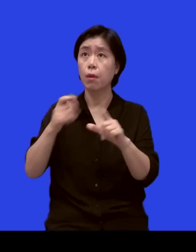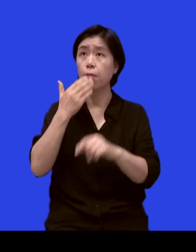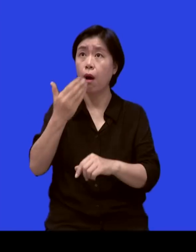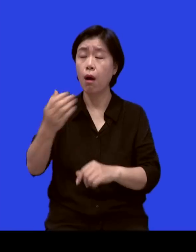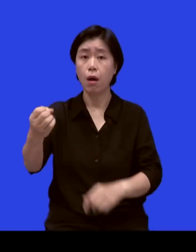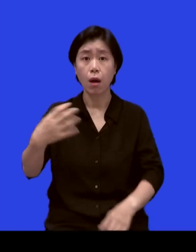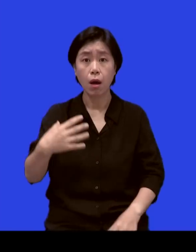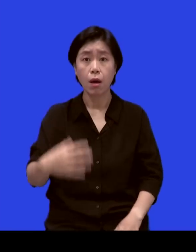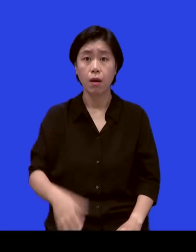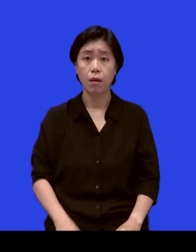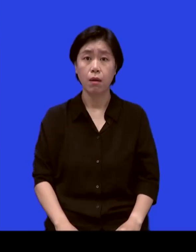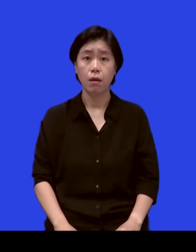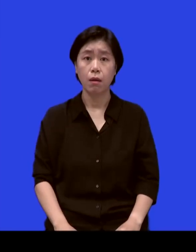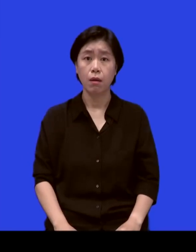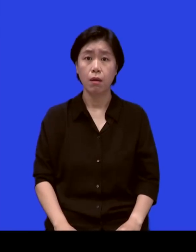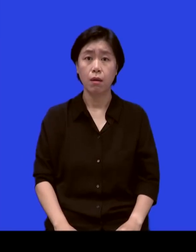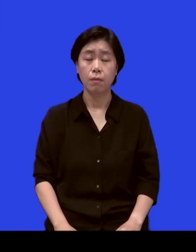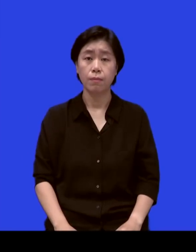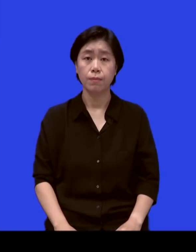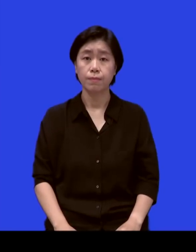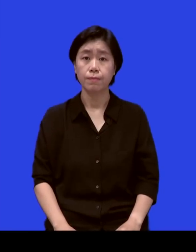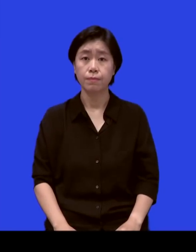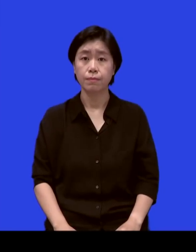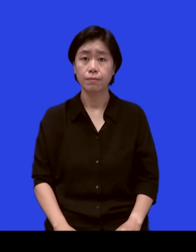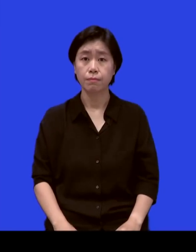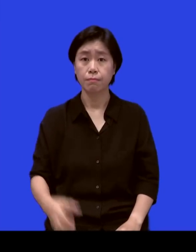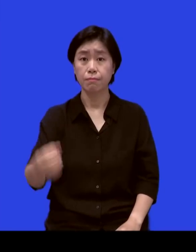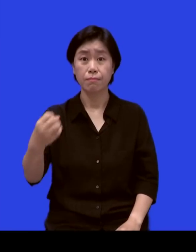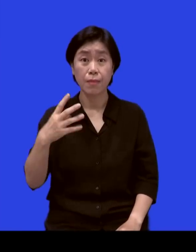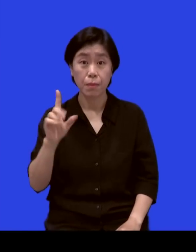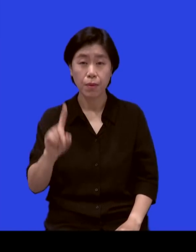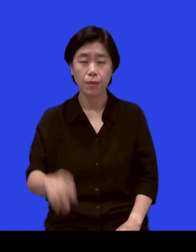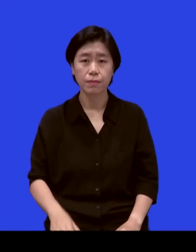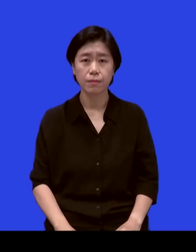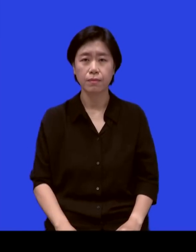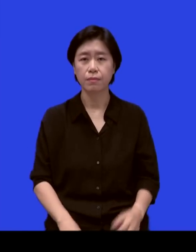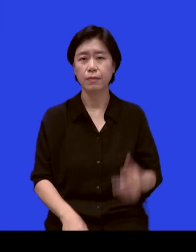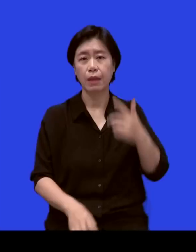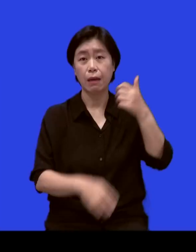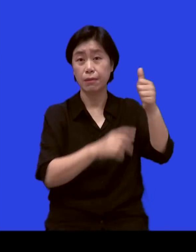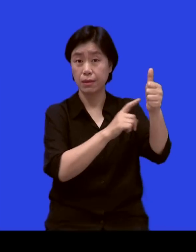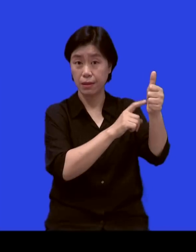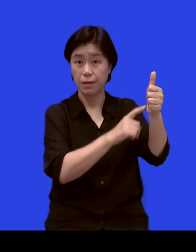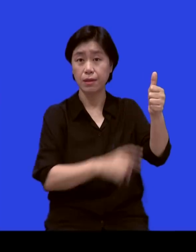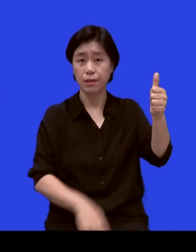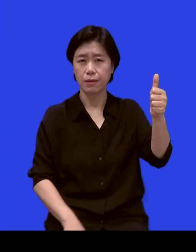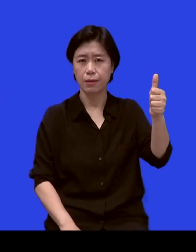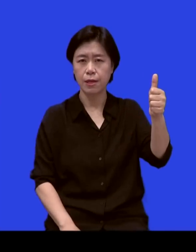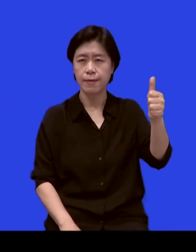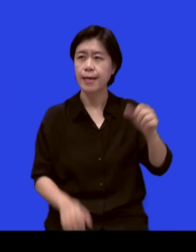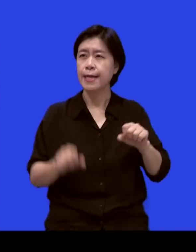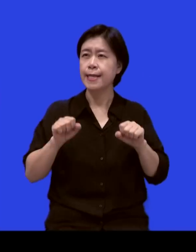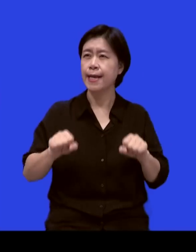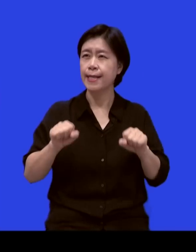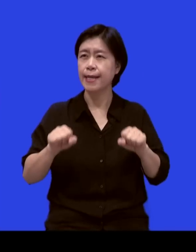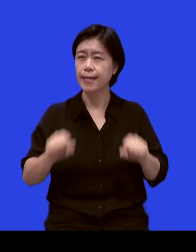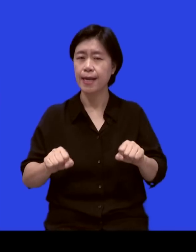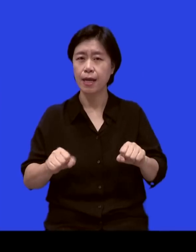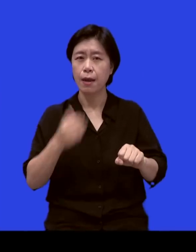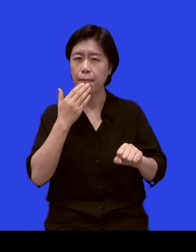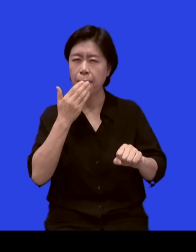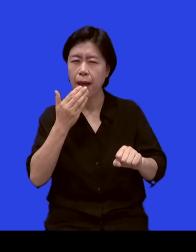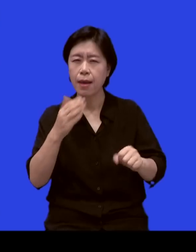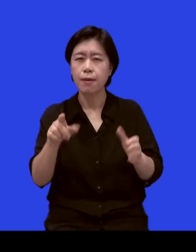하는 말씀이 이제 장인어른이 너무 뭐라 그래? 의지가 강하셔서.